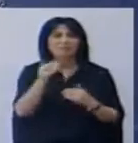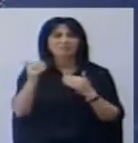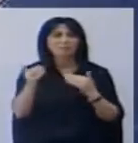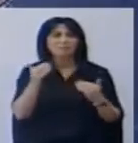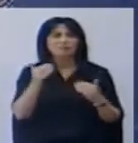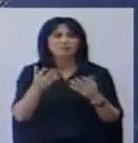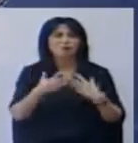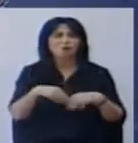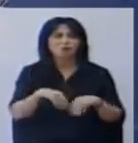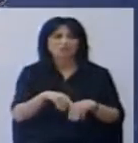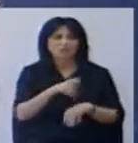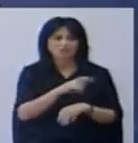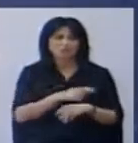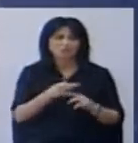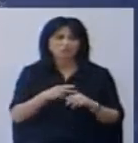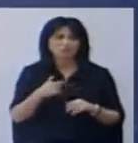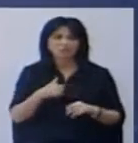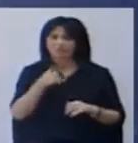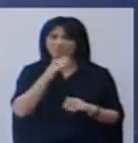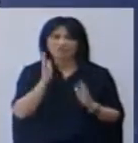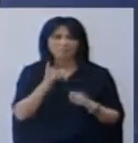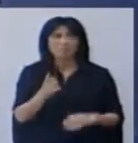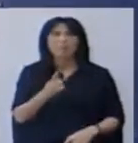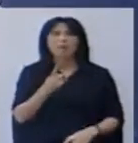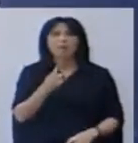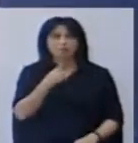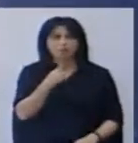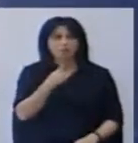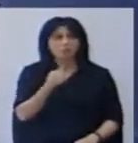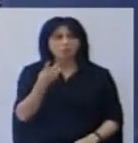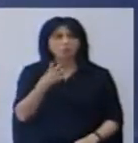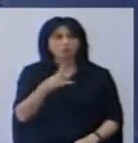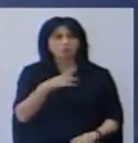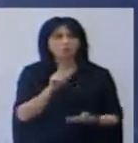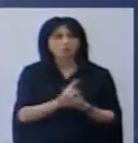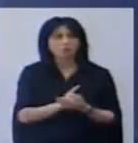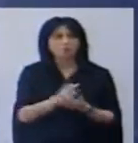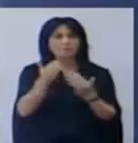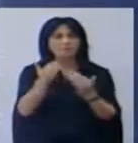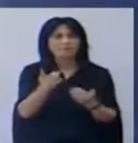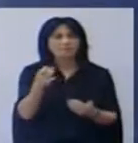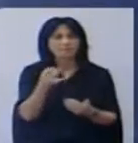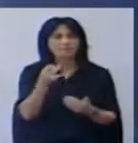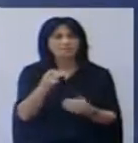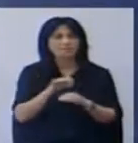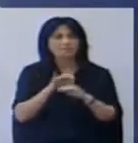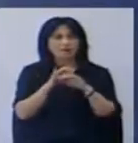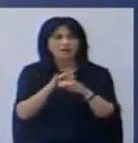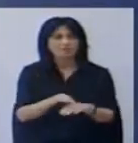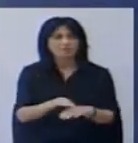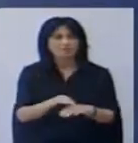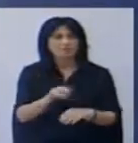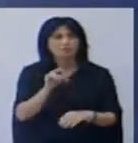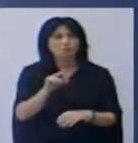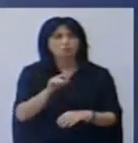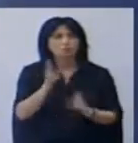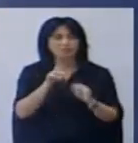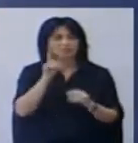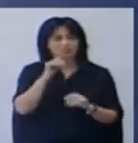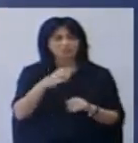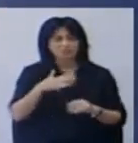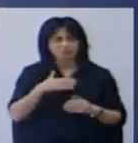მათგანის ოჯახის წევრი, იმიტომ მე ვერ ვიქნები მარტო ხმა. მე უნდა ვიყო აუცილებლად მათი ინტერესების გამტარებელი. ფოთმა ისედაც